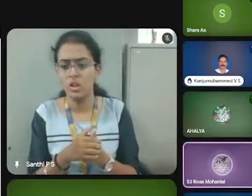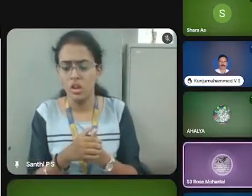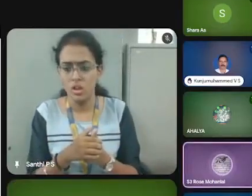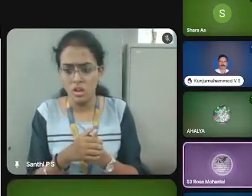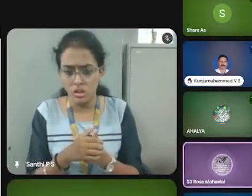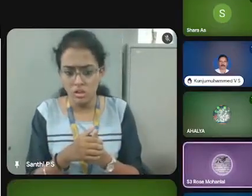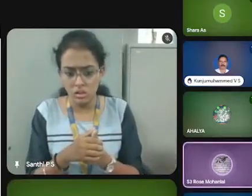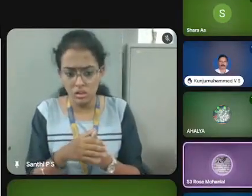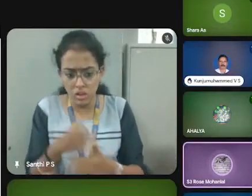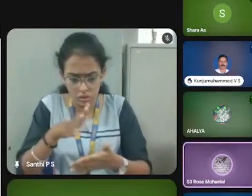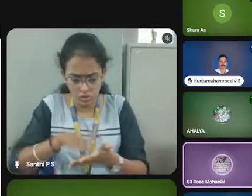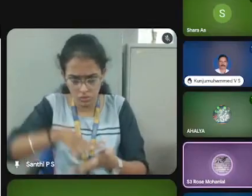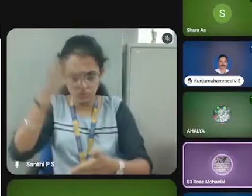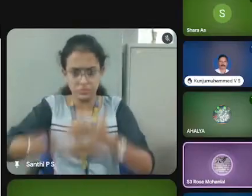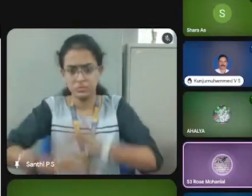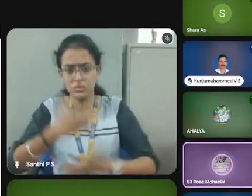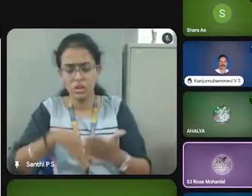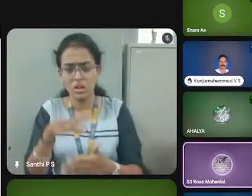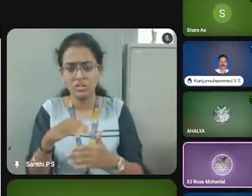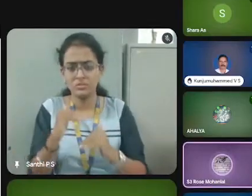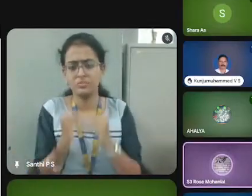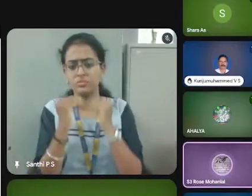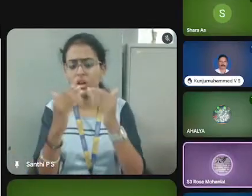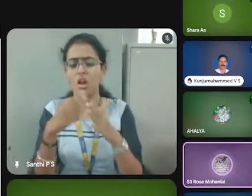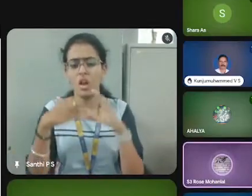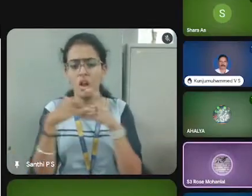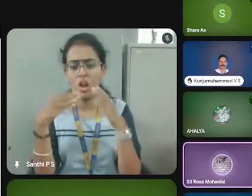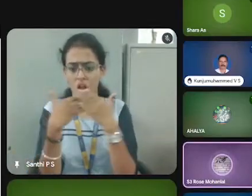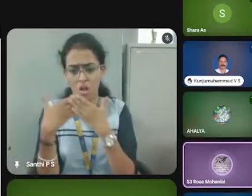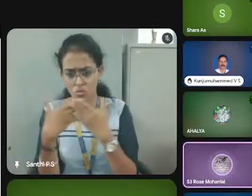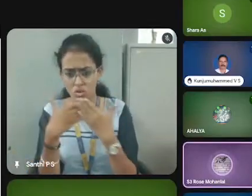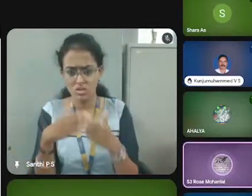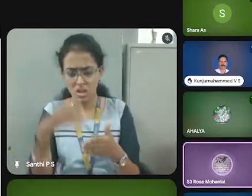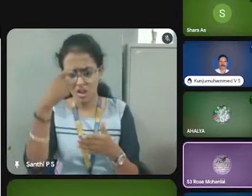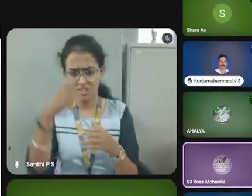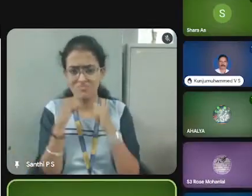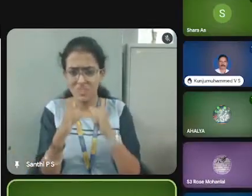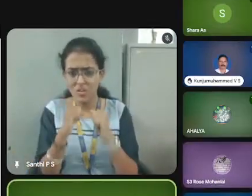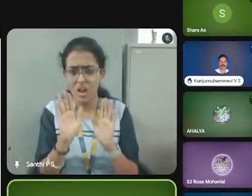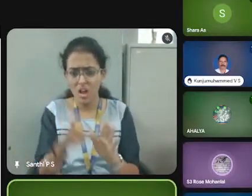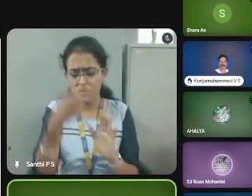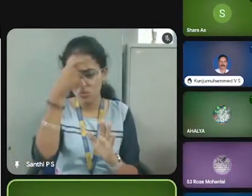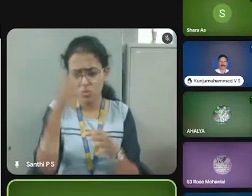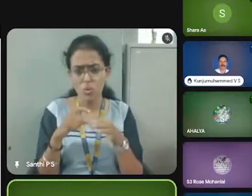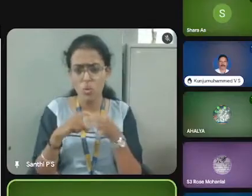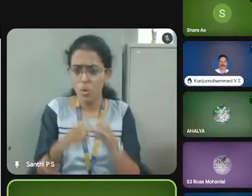ലേണിംഗ് ഡിസബിലിറ്റി ഉള്ള കുട്ടികൾക്ക് ഹയർ സ്റ്റഡീസ് ബുദ്ധിമുട്ടാവോ എന്ന് ചോദിച്ചായിരുന്നല്ലോ. അതെ അതെ.